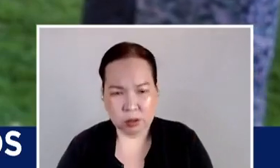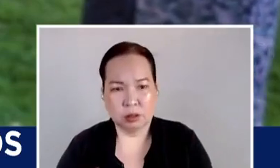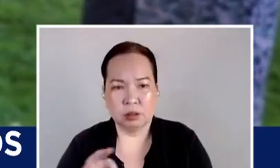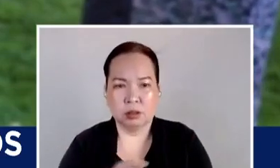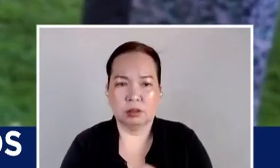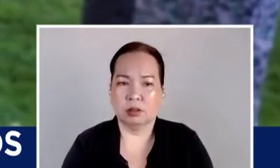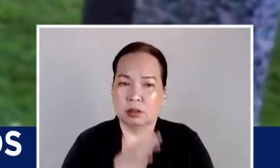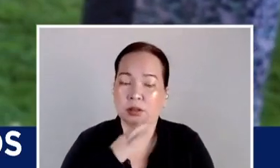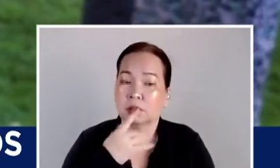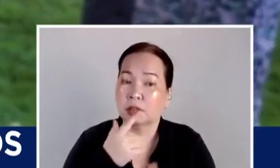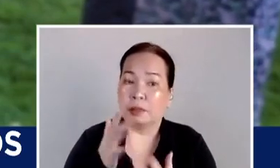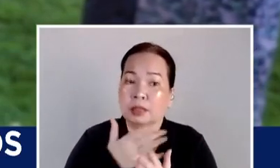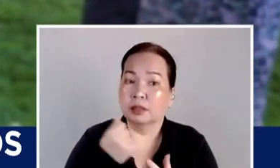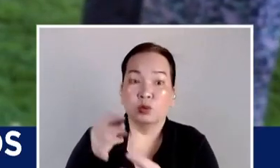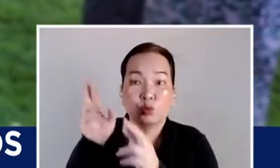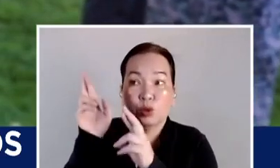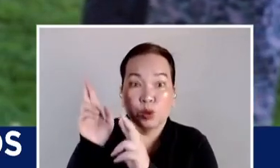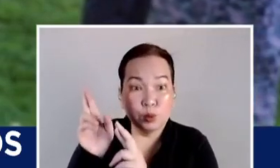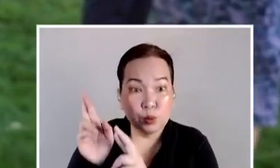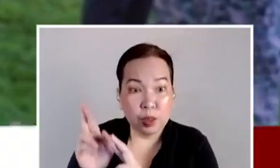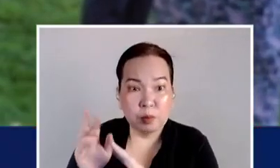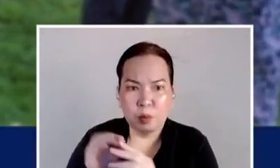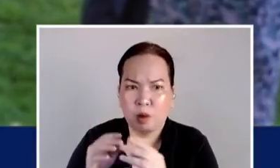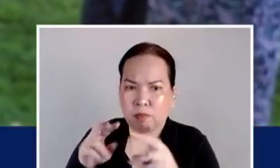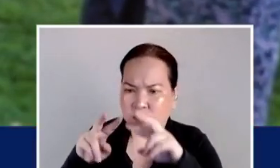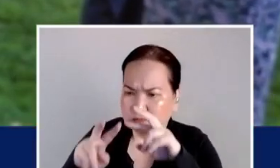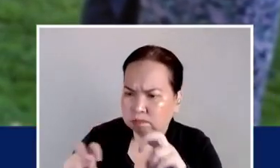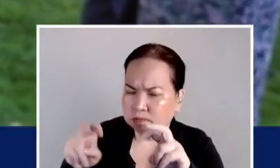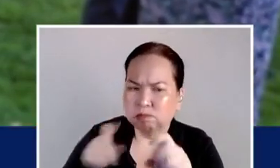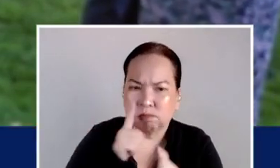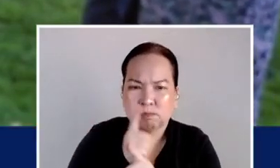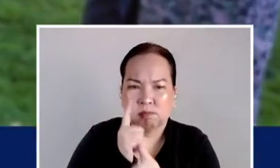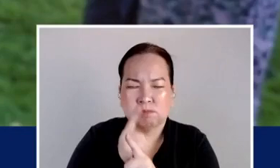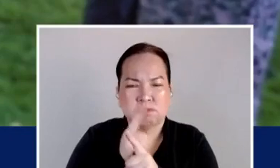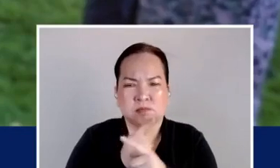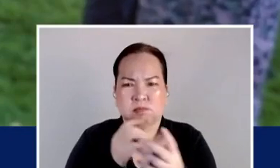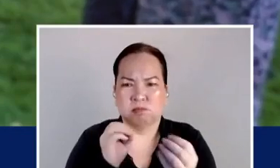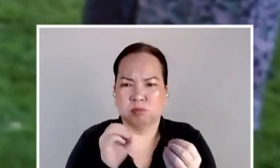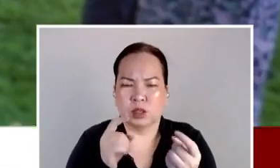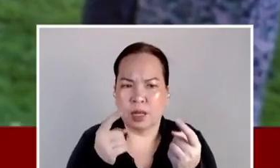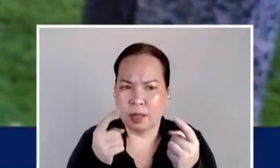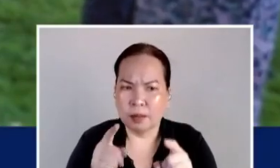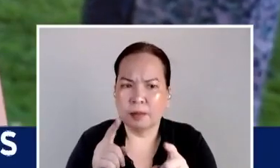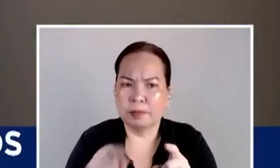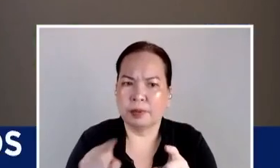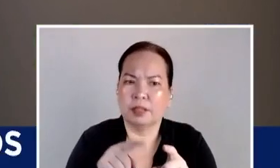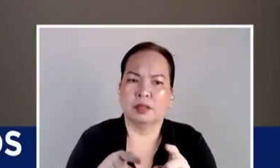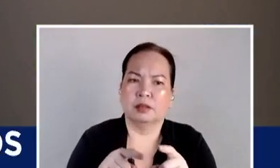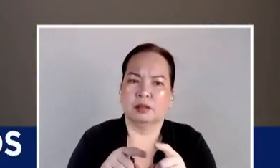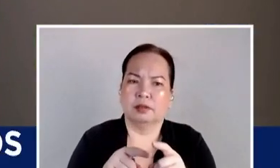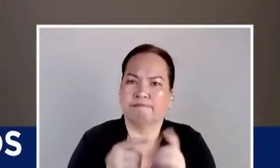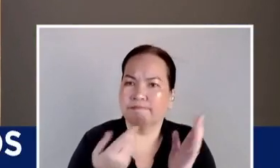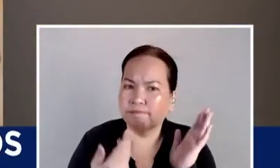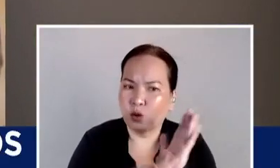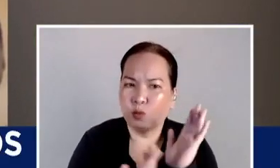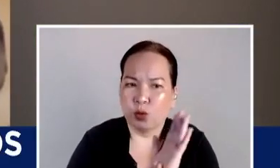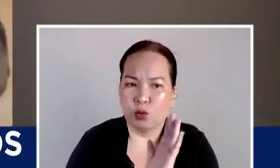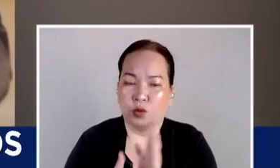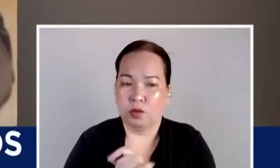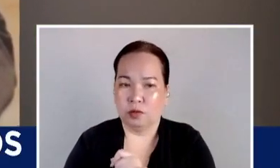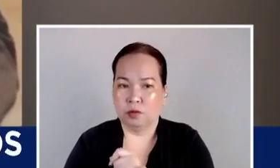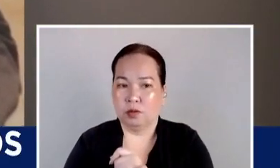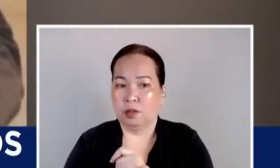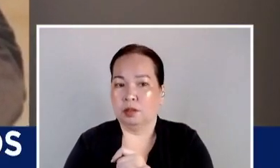would be the most respectful thing that we could do is like investigate as thoroughly as possible and entertain any possibility and get all evidence. Dinala sa